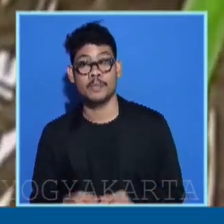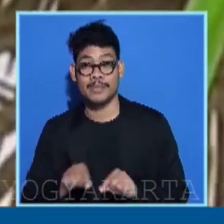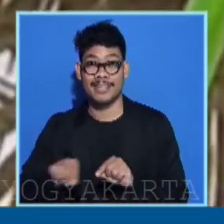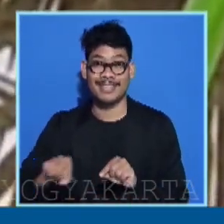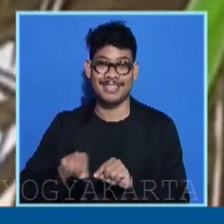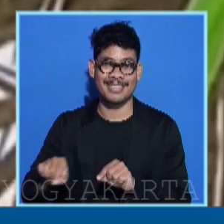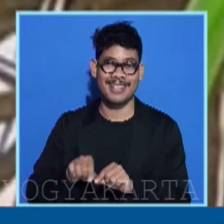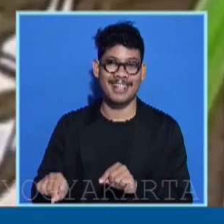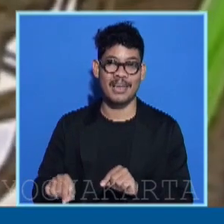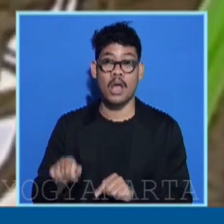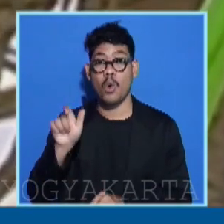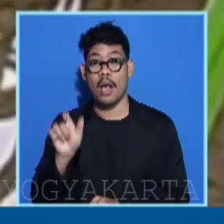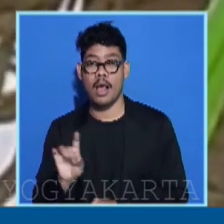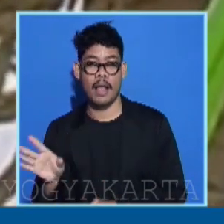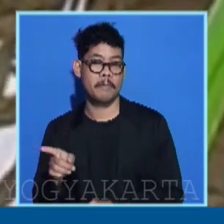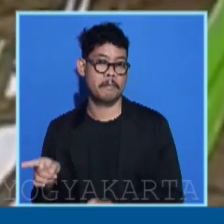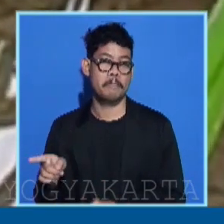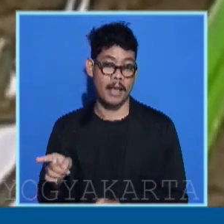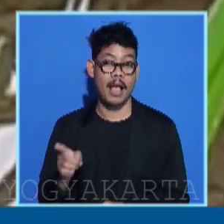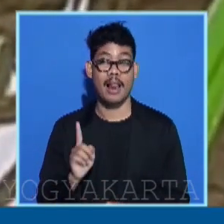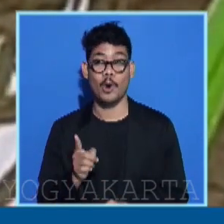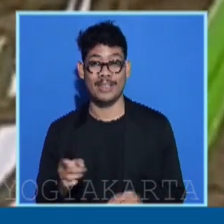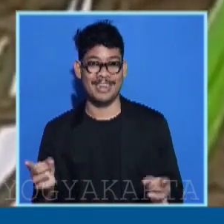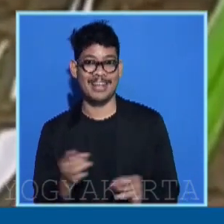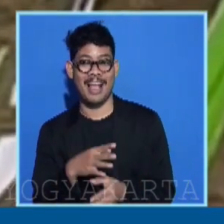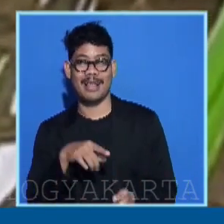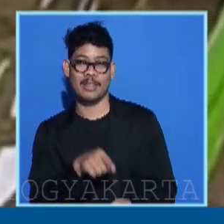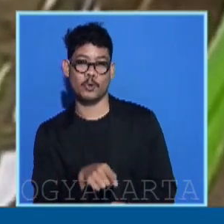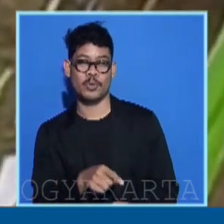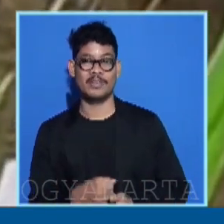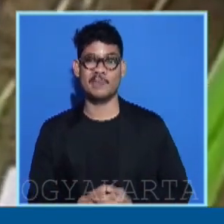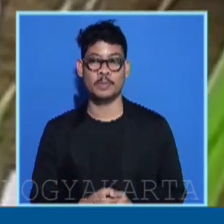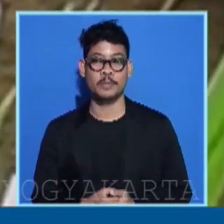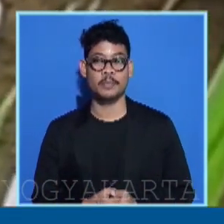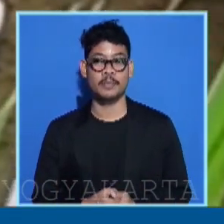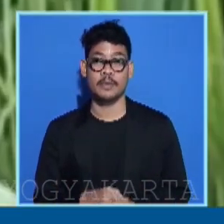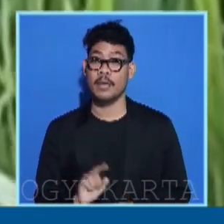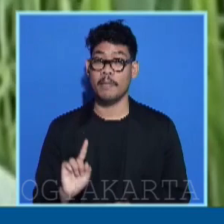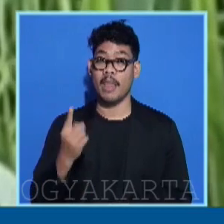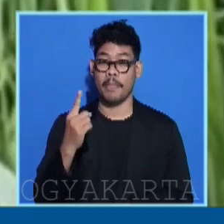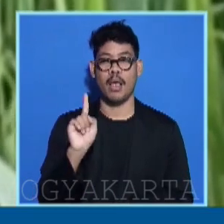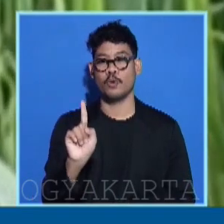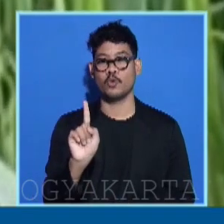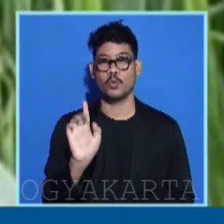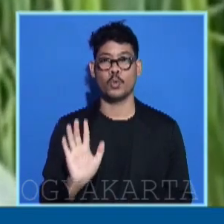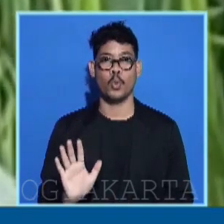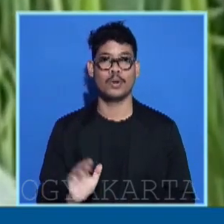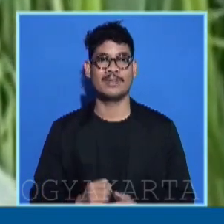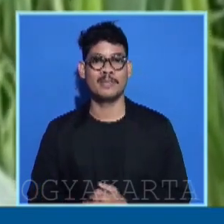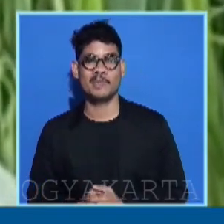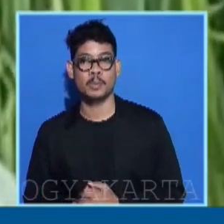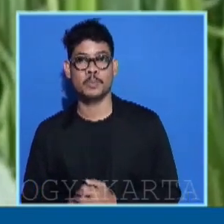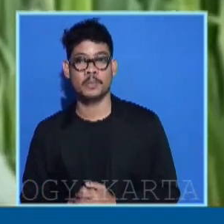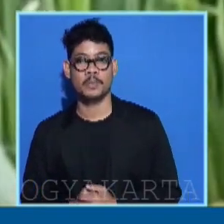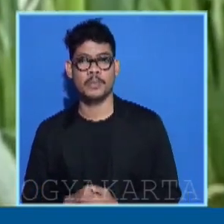sab tiang sanes tuk namung berahwon piambipun nembe sepisanan Menik nyobi ngarap lahan tetanenipun tiang sanes